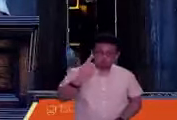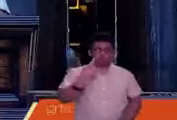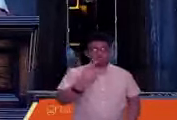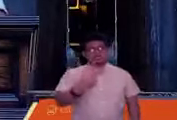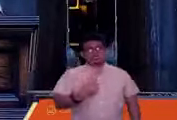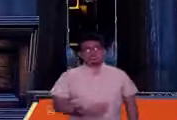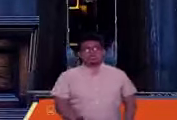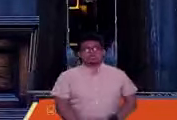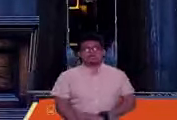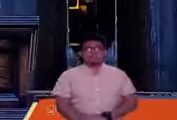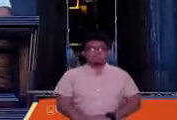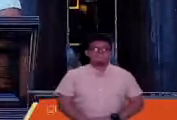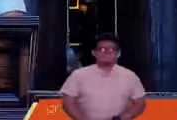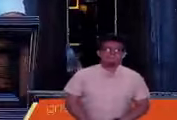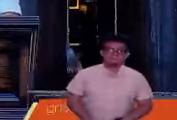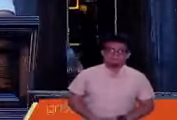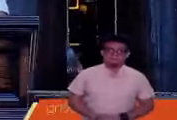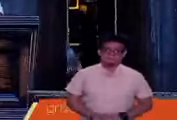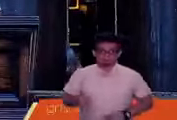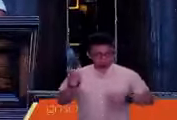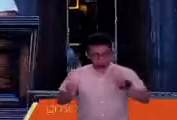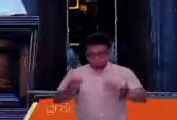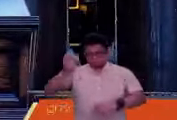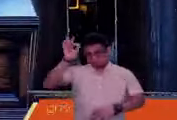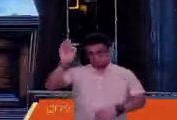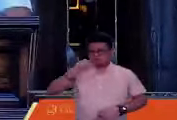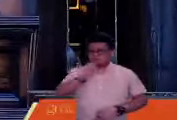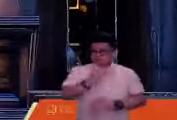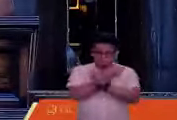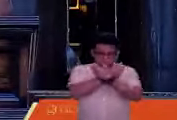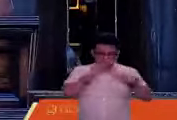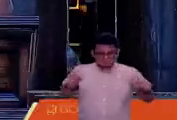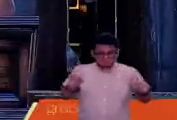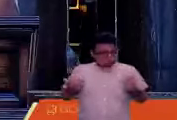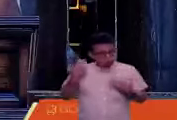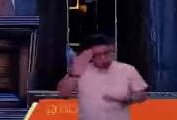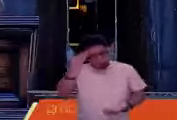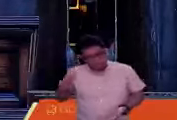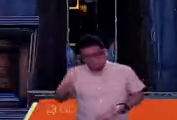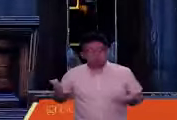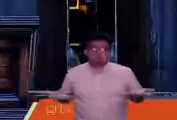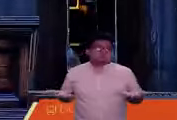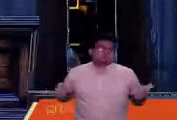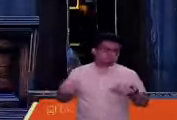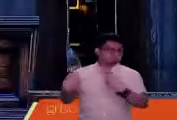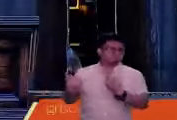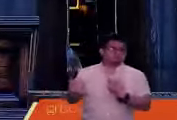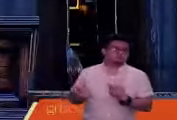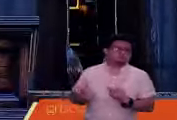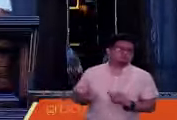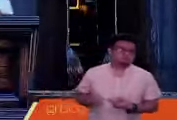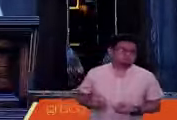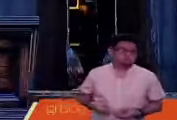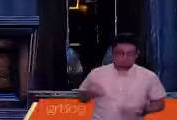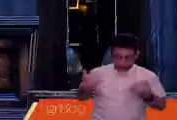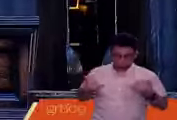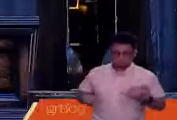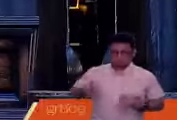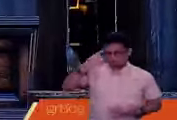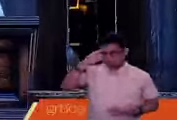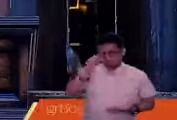mabag-o. Kay kung wala ko bagwa sa Ginoo, ambot asa ko karon, mga kaigsuonan. Now, I